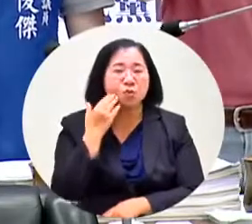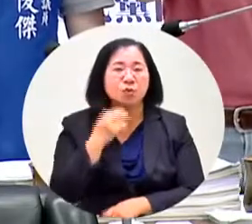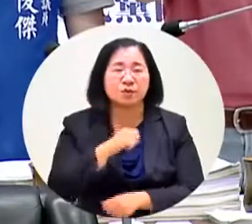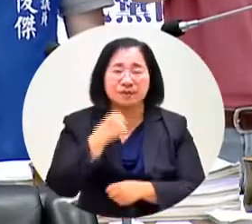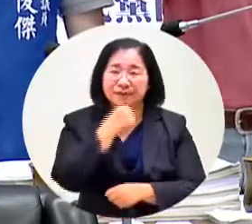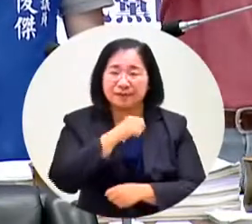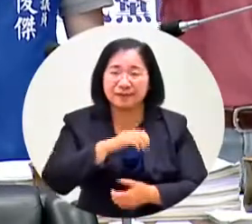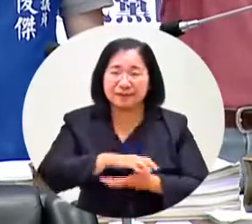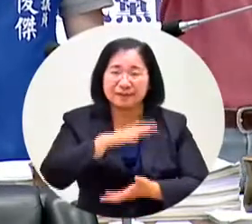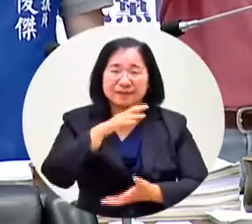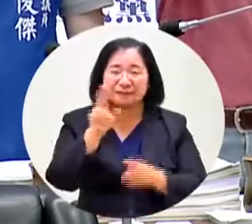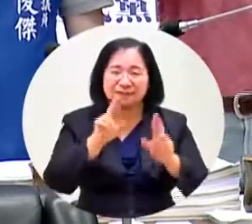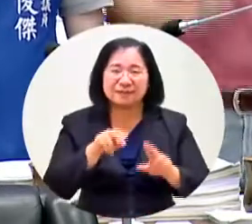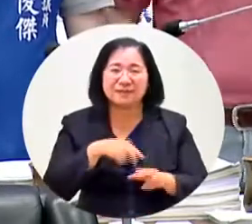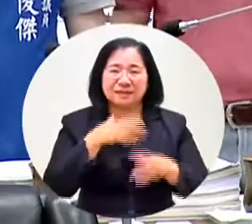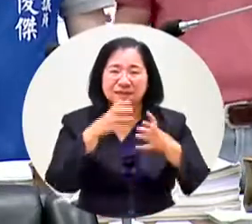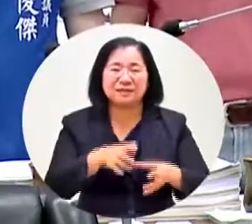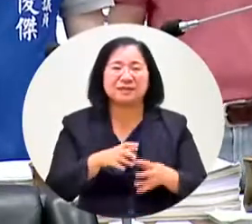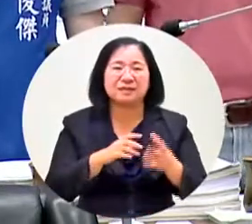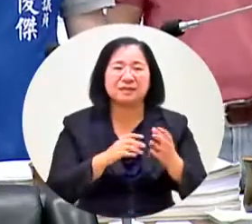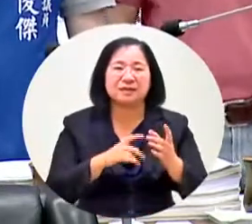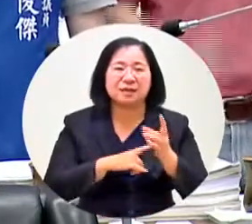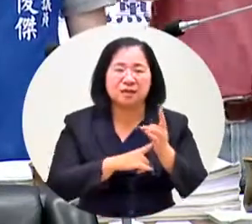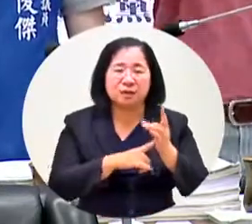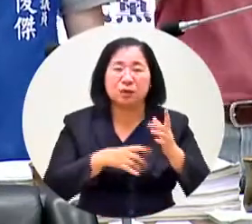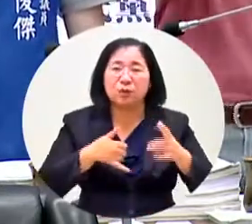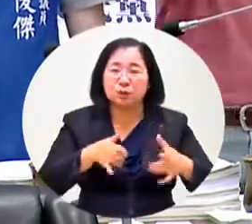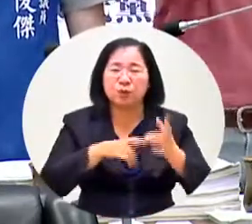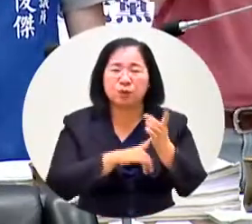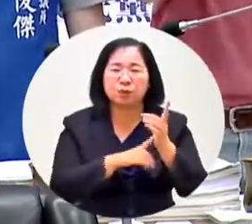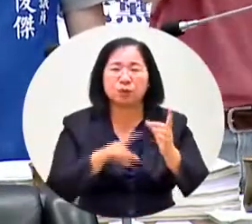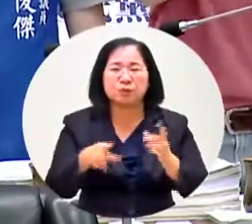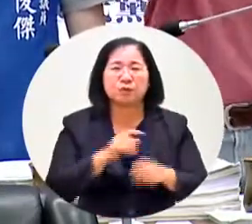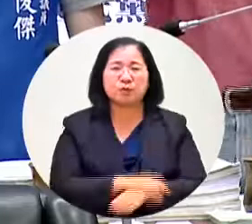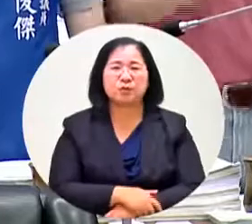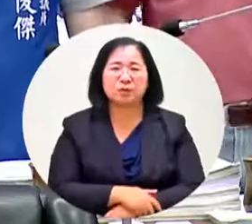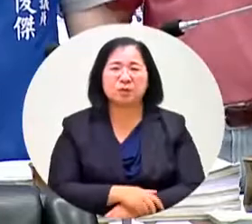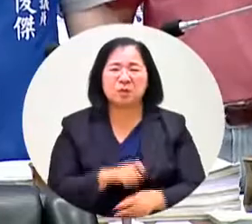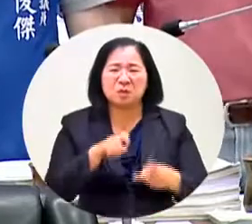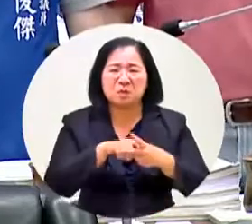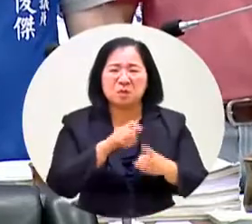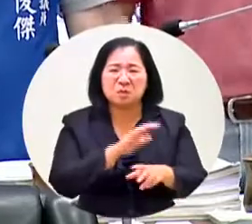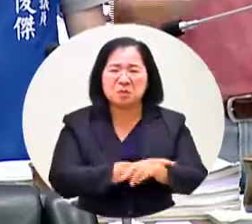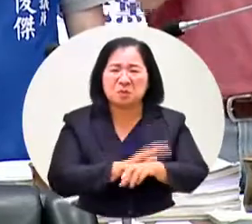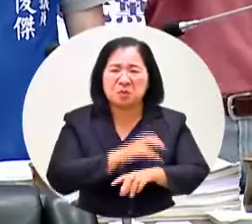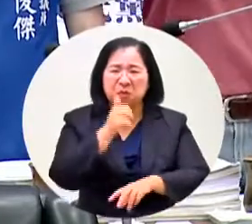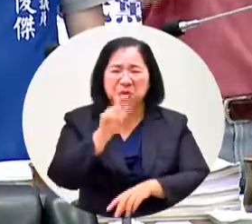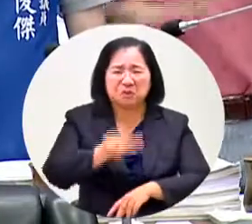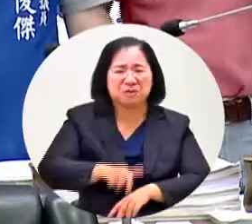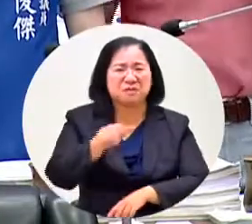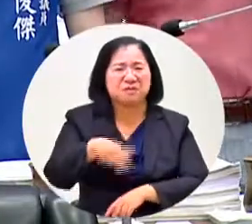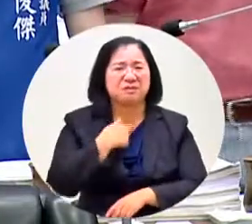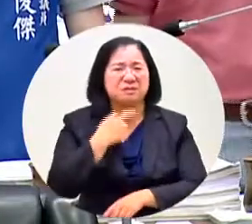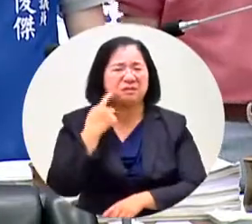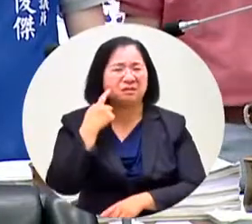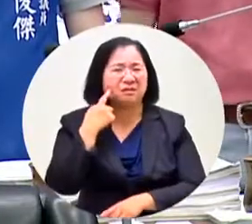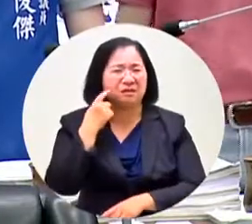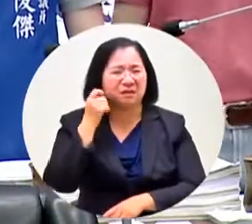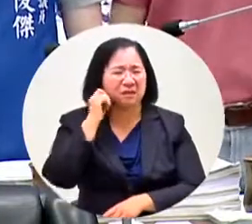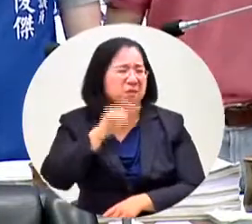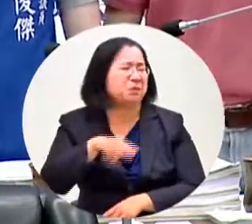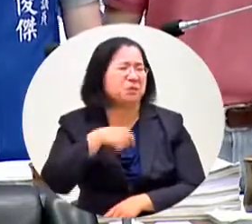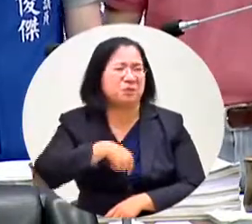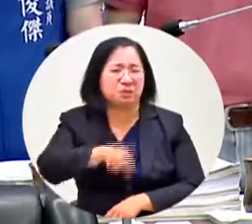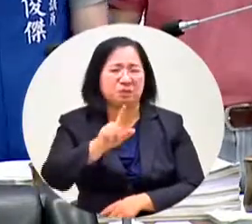通。今天张忠谋如果让台积电真的设在陆祖，第一个不愿意去的是台积电的工程